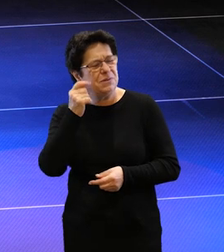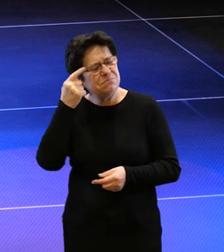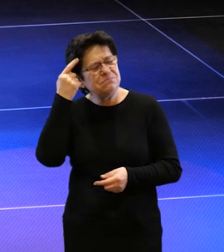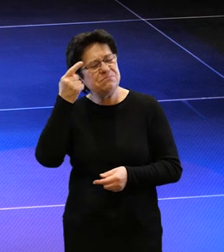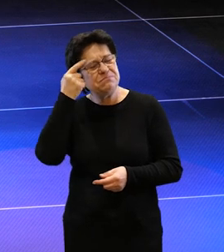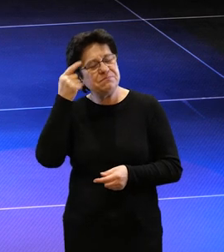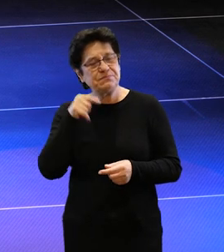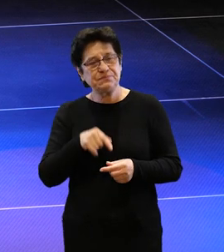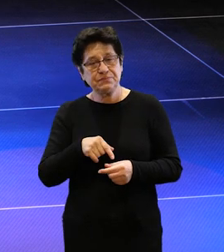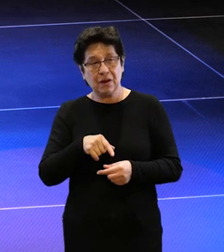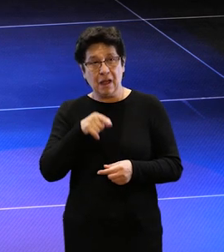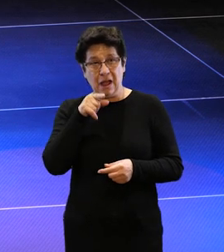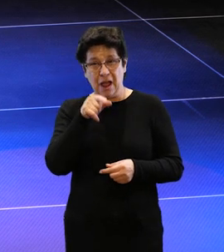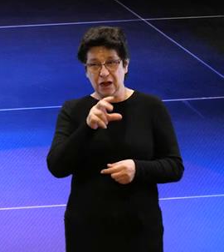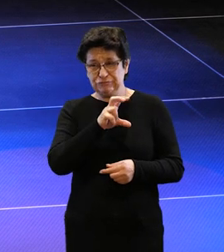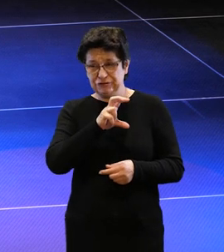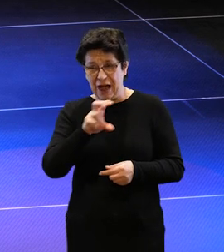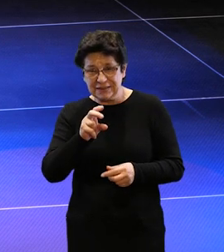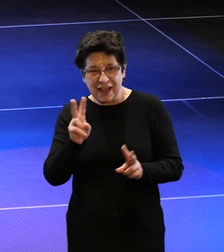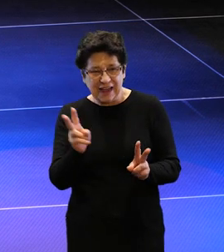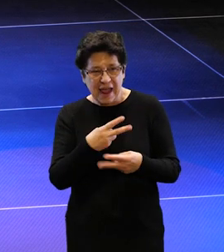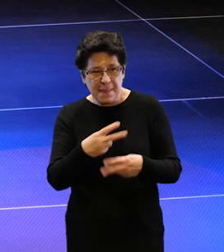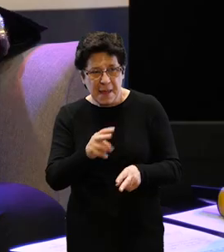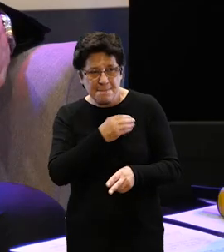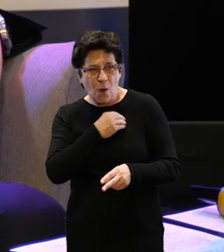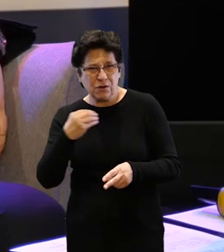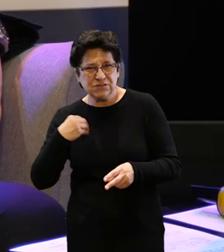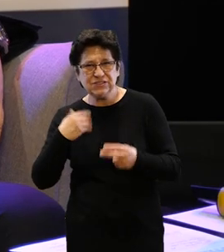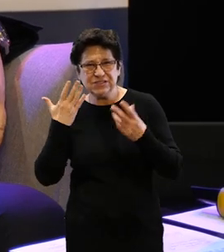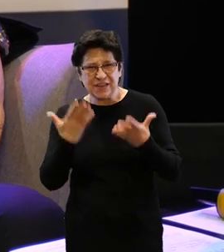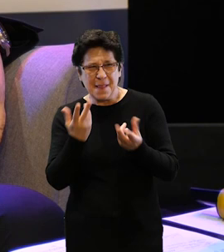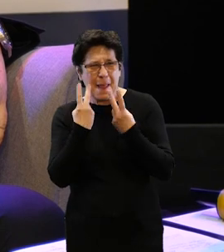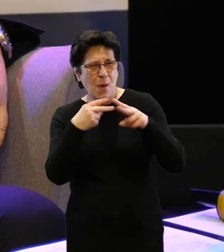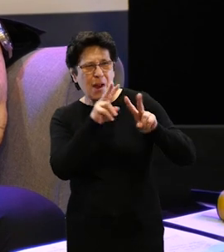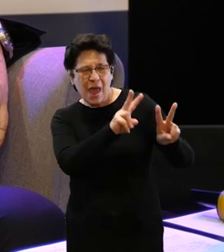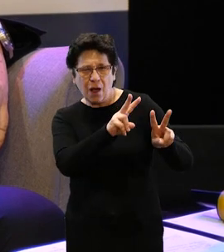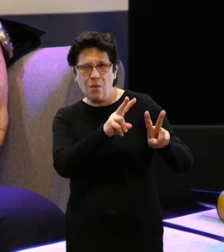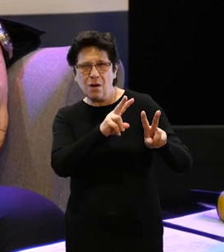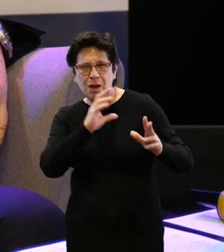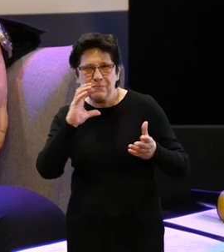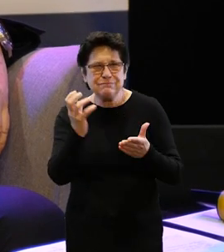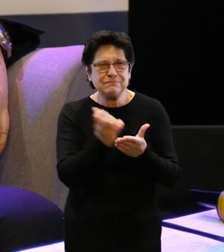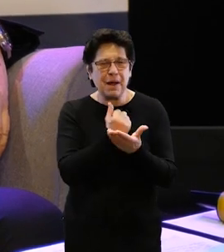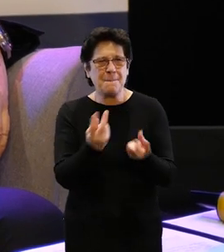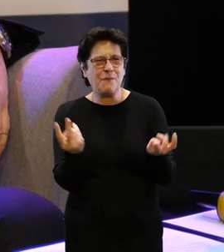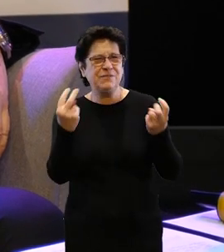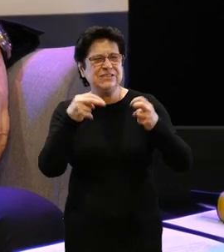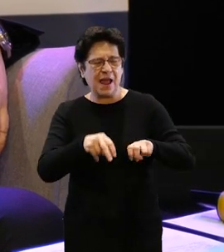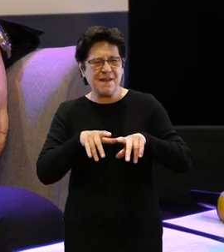w czasie kiedy Polska chciała odzyskać niepodległość rodziło się powstanie wielkopolskie